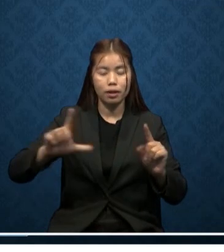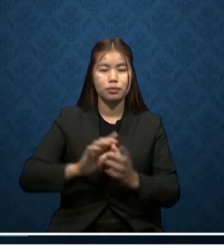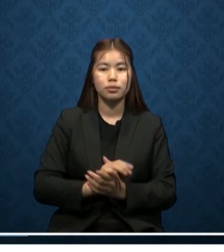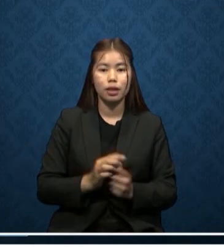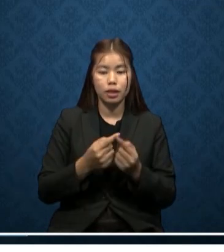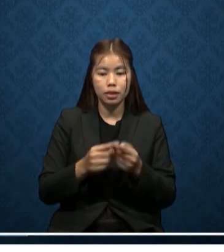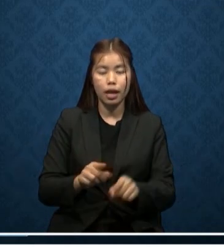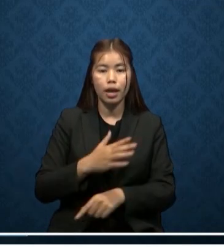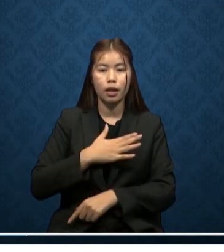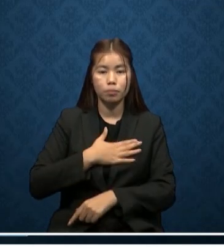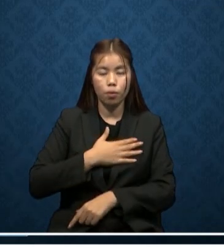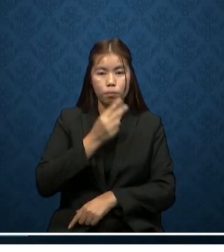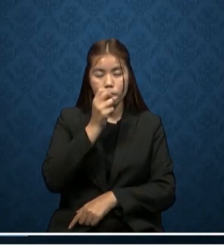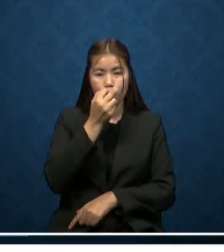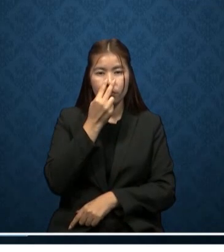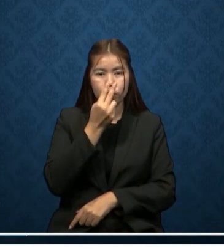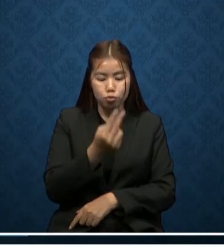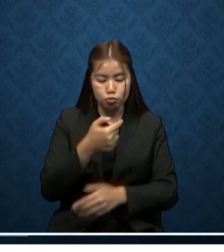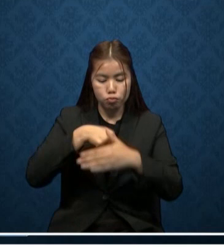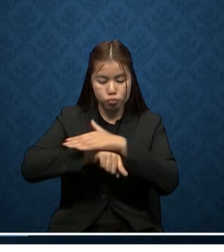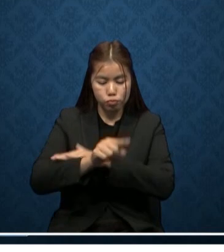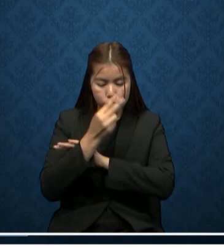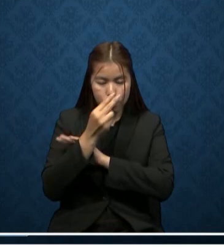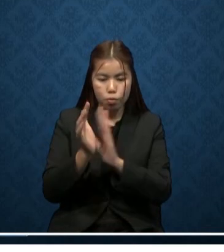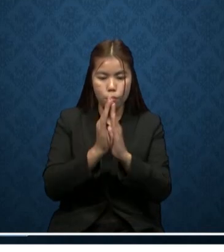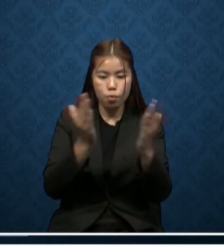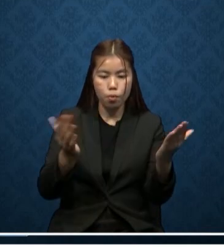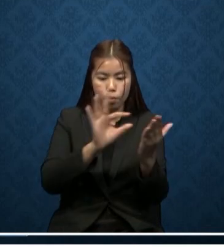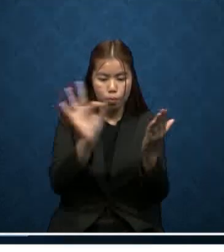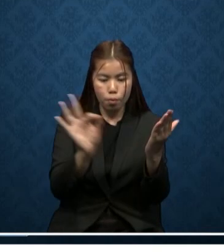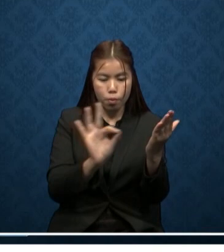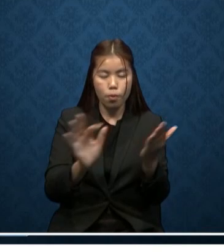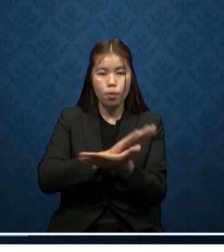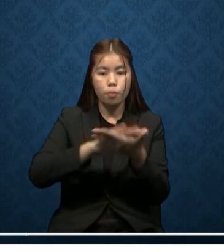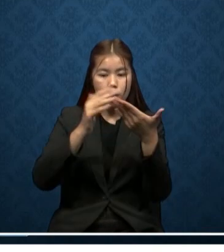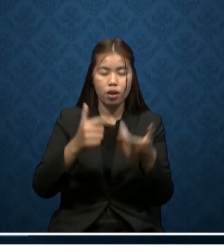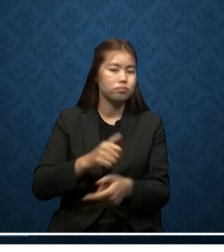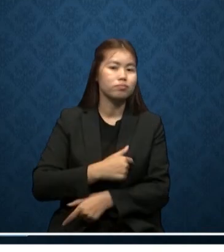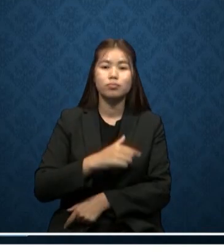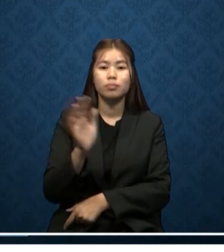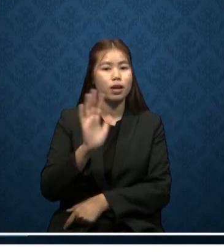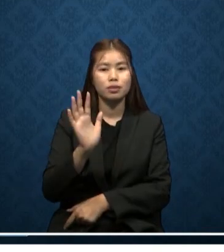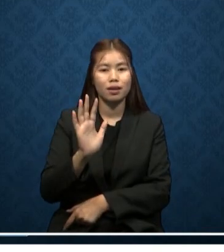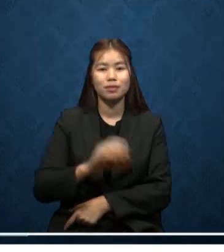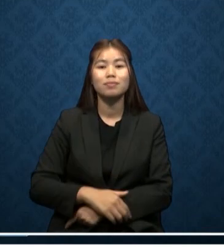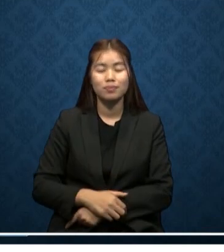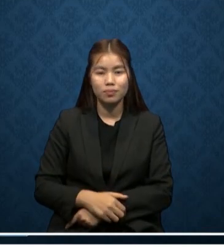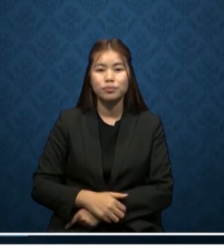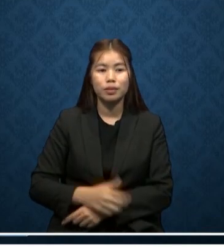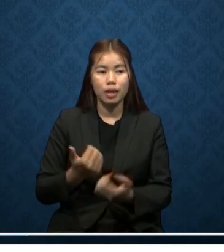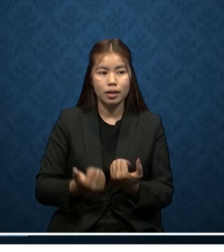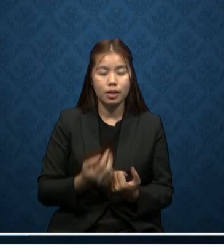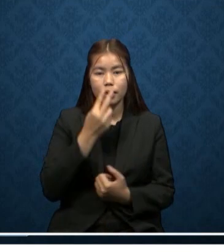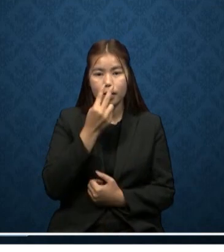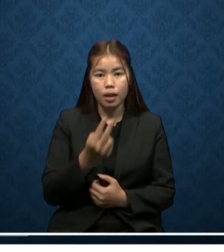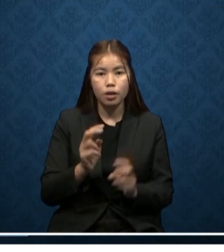จริงๆแล้วพอลงไปดูในเนื้อนกประมาณจริงๆแล้วมันไม่ใช่มันไม่ใช่ทั้งหมดนะครับครับนอกนั้นในข้อ 2จะเห็นใน